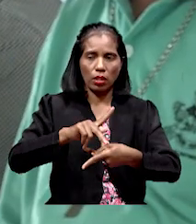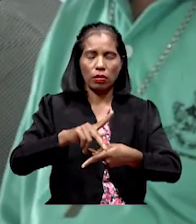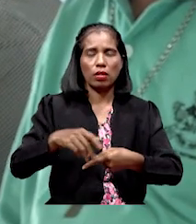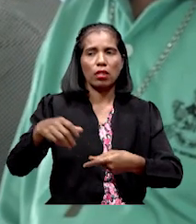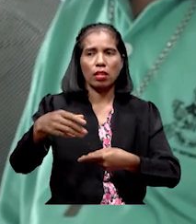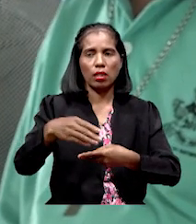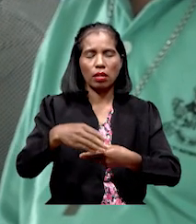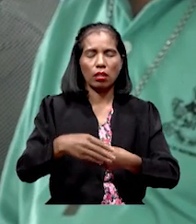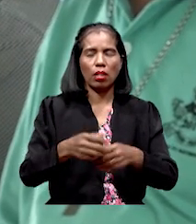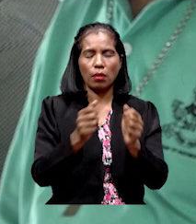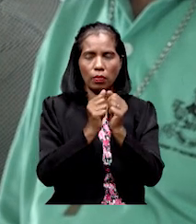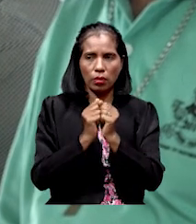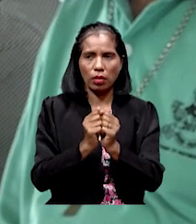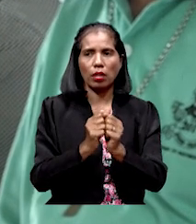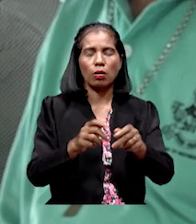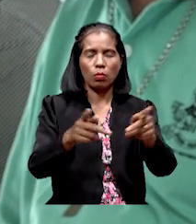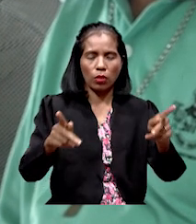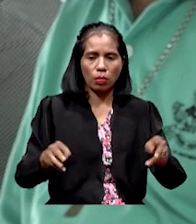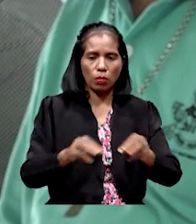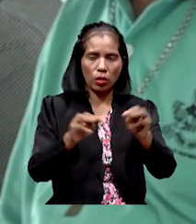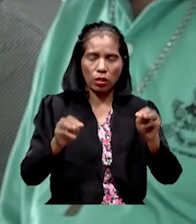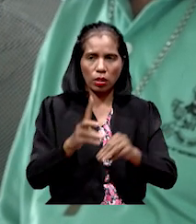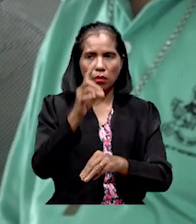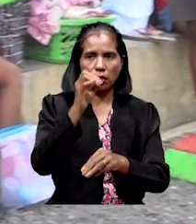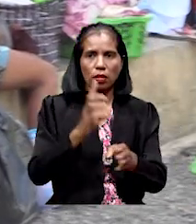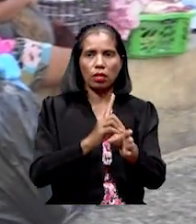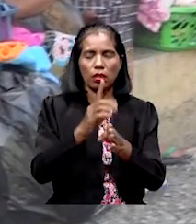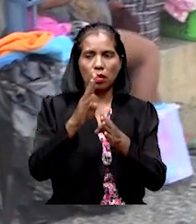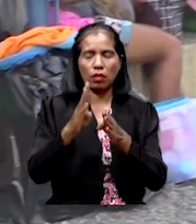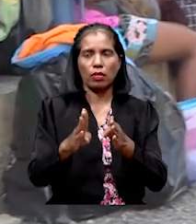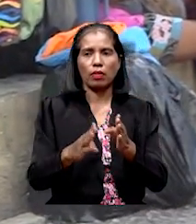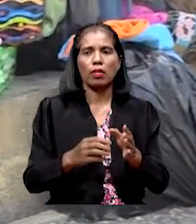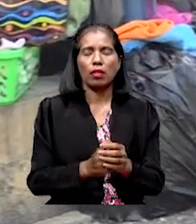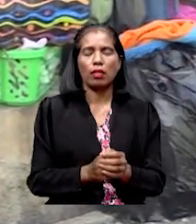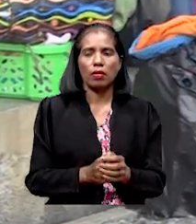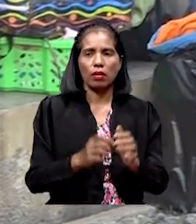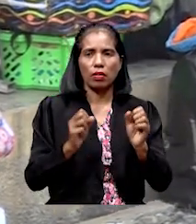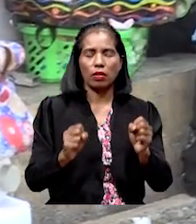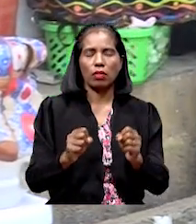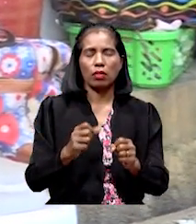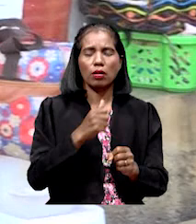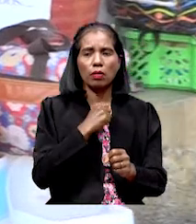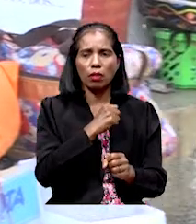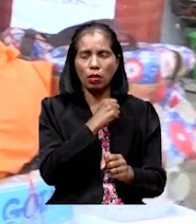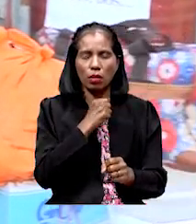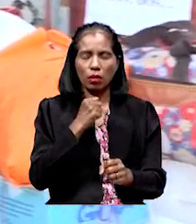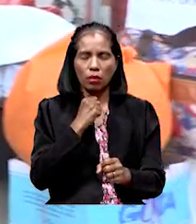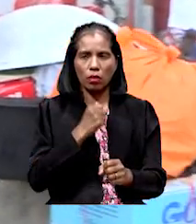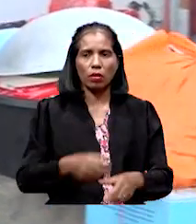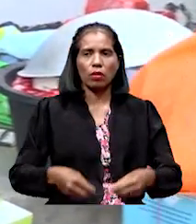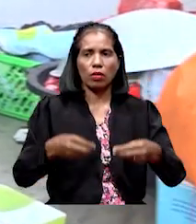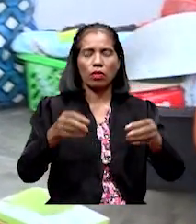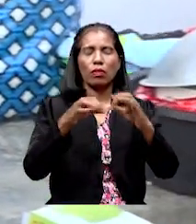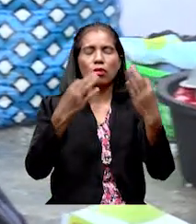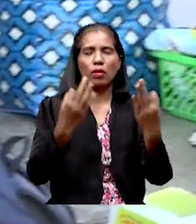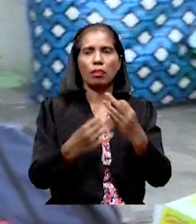hamutu ku autoridade município dili, no diretor Centro Formação Profesional Dom Bosco Kumoro, reintegra